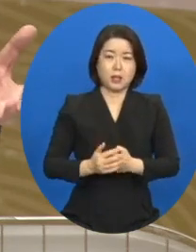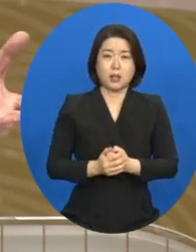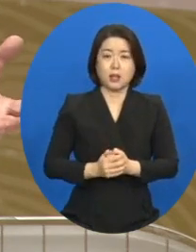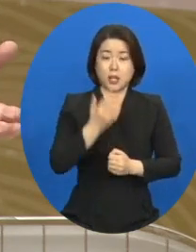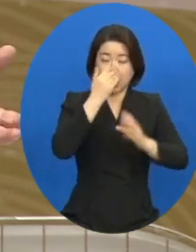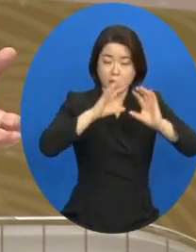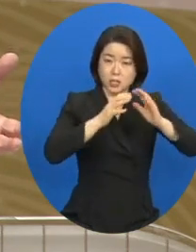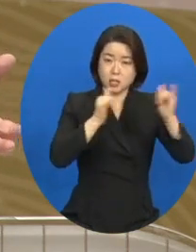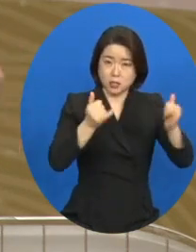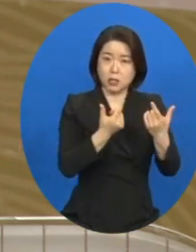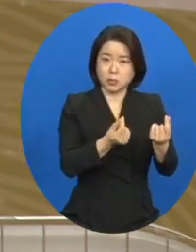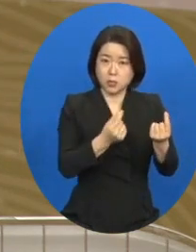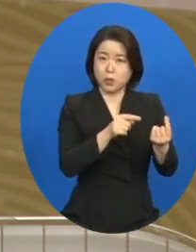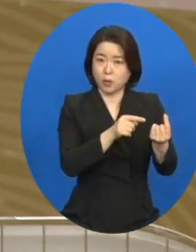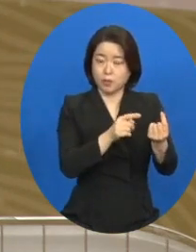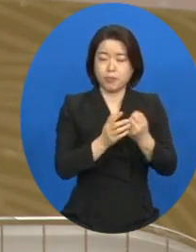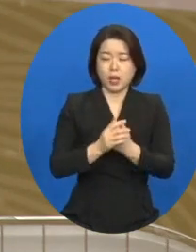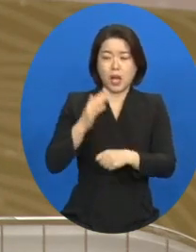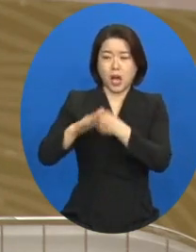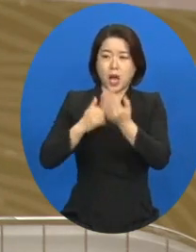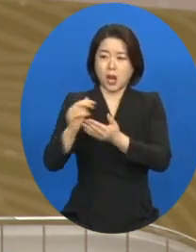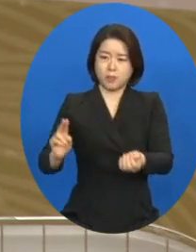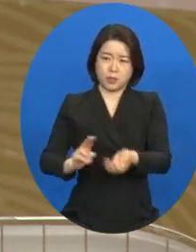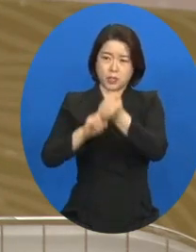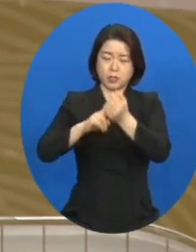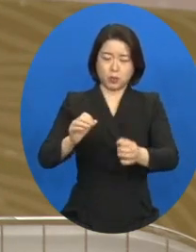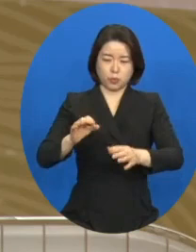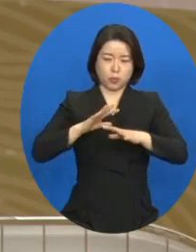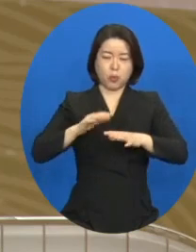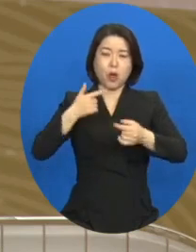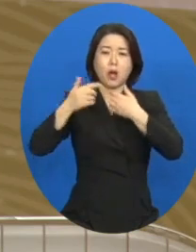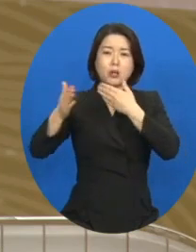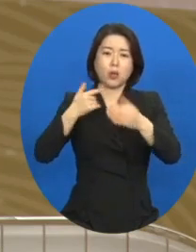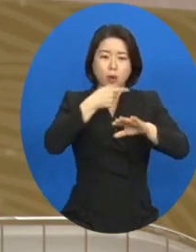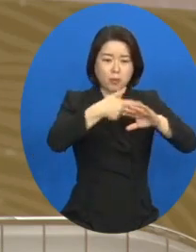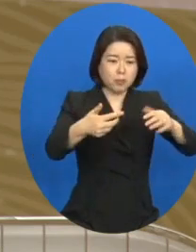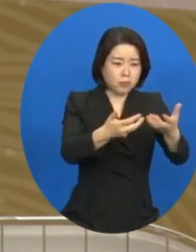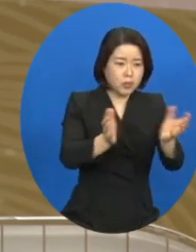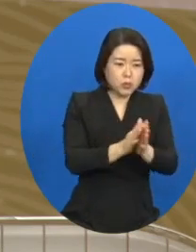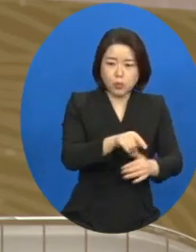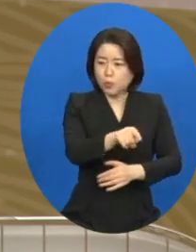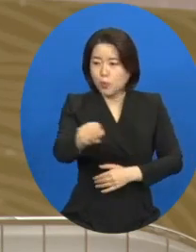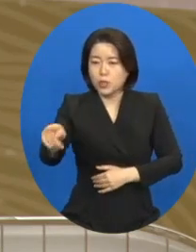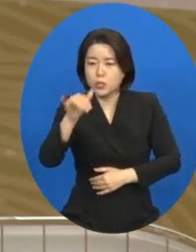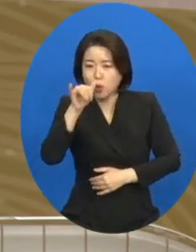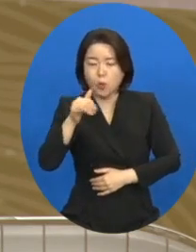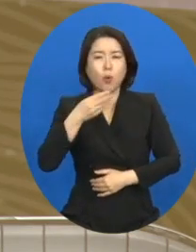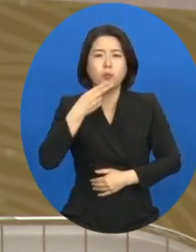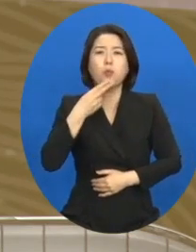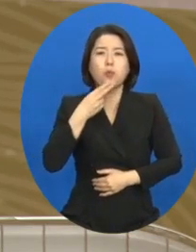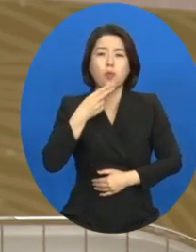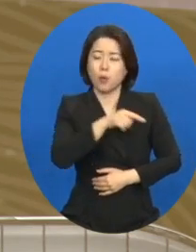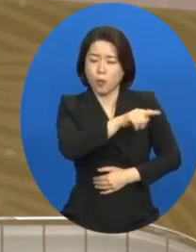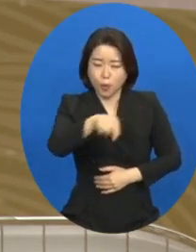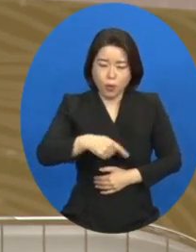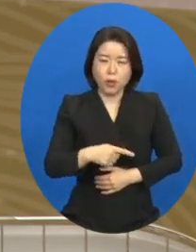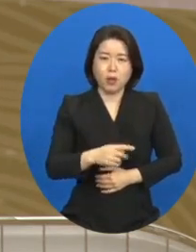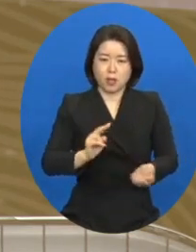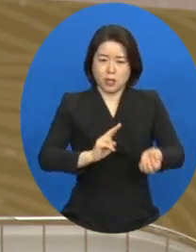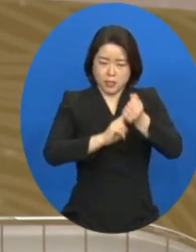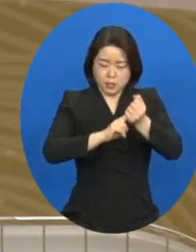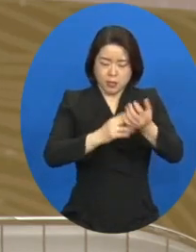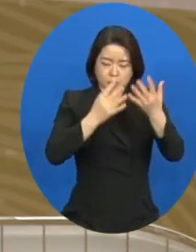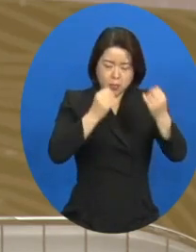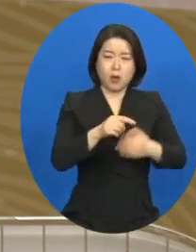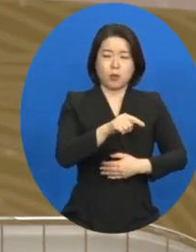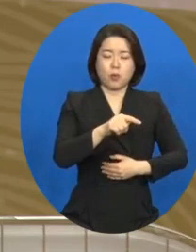이스라엘 백성들처럼 하나님이 기적을, 놀라운 기적을 경험한 민족이 어디 있습니까? 이스라엘 백성들처럼 하나님의 은혜를 많이